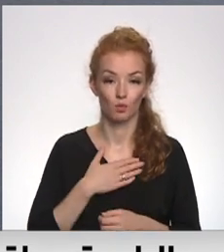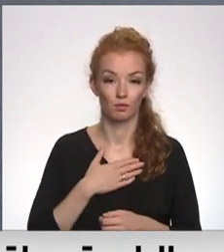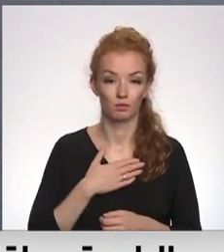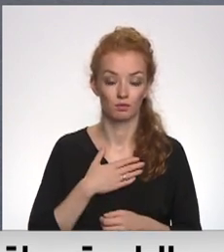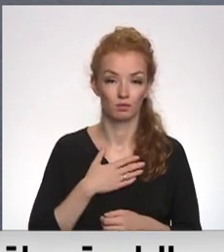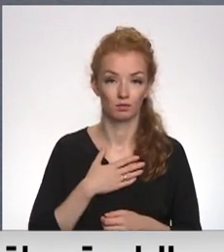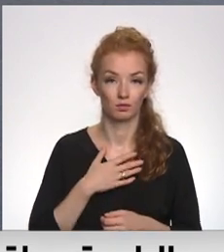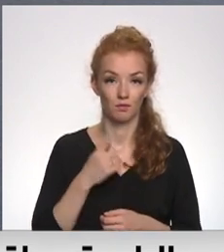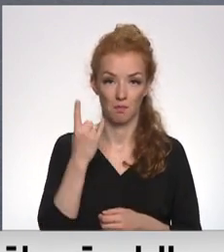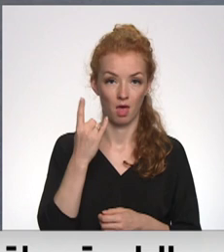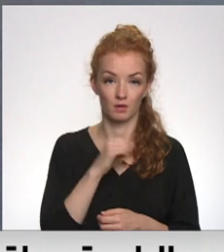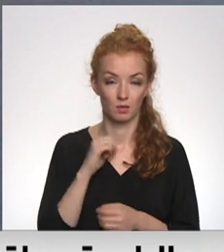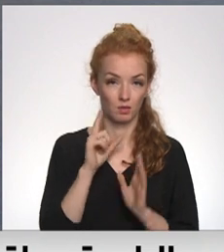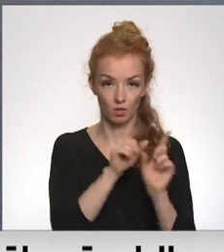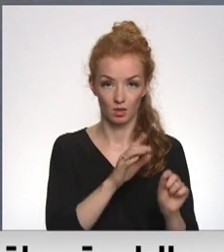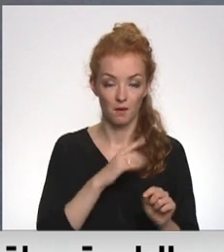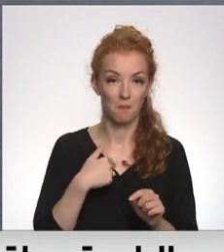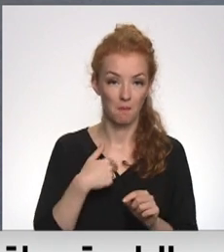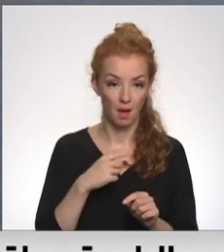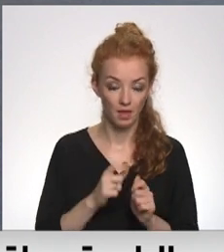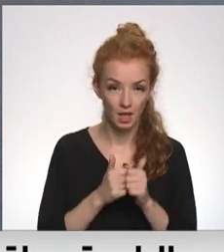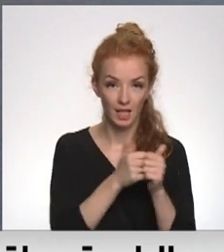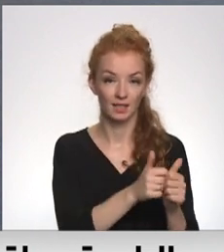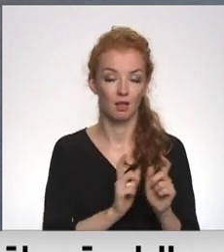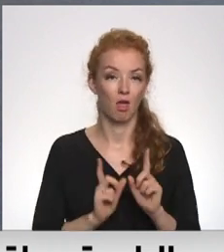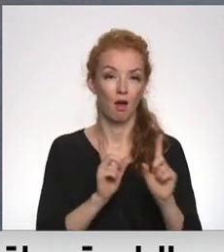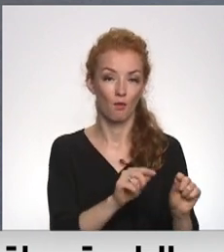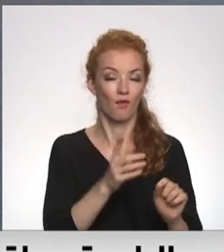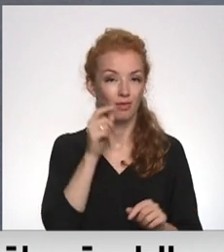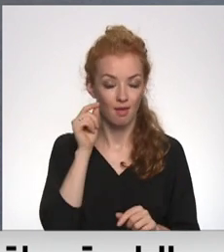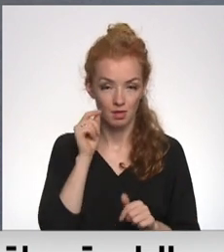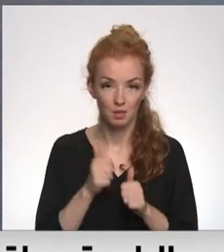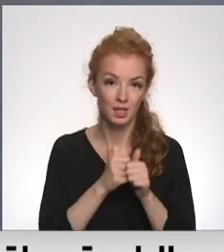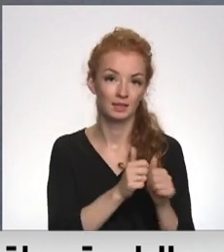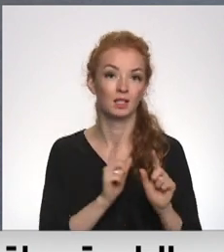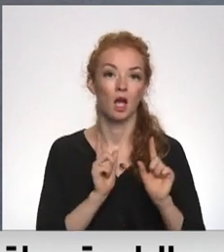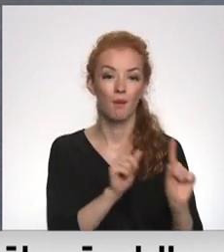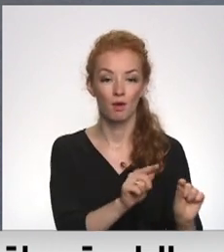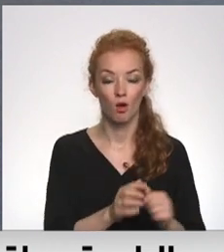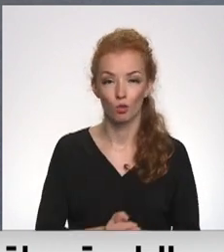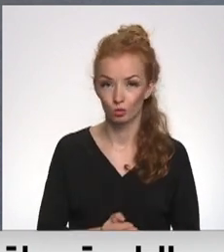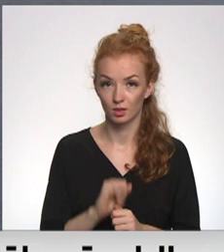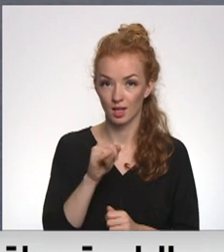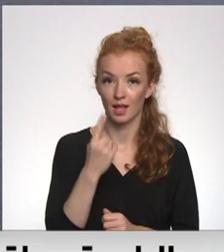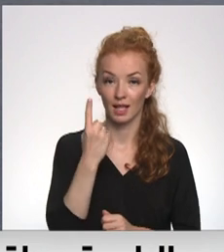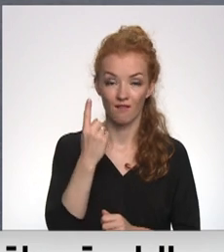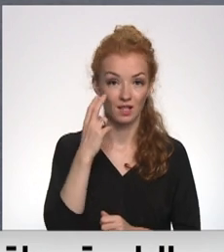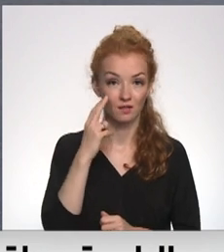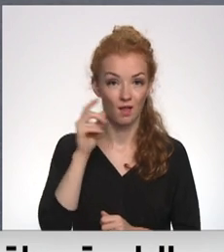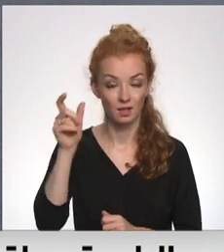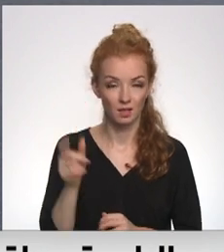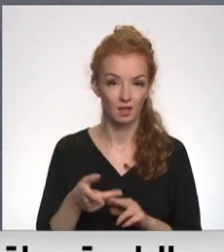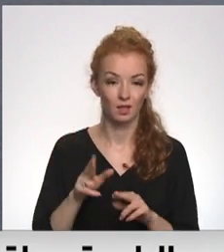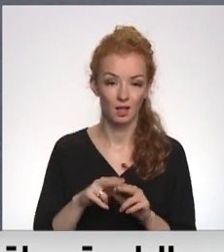viņiem jābrauc, man ir jābrauc. Tad mamām vai tētiem ir jābrauc līdzi. Ja ir tikai viens vecāks, tad jābrauc